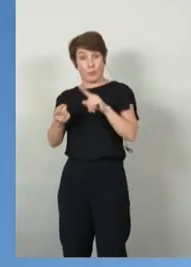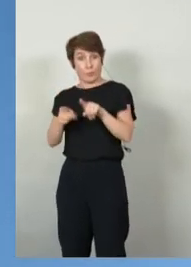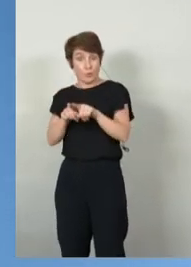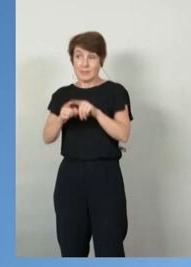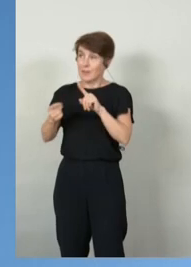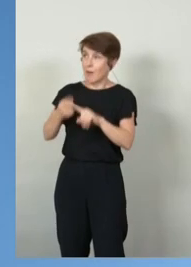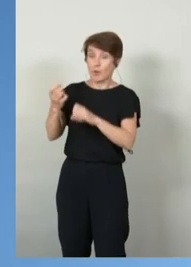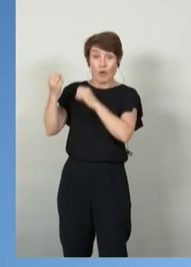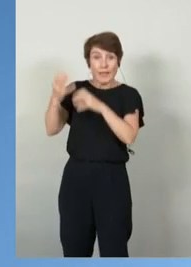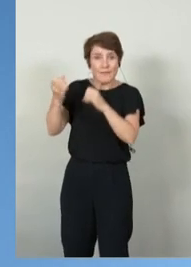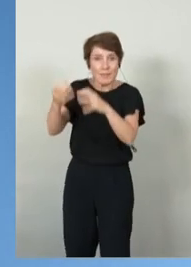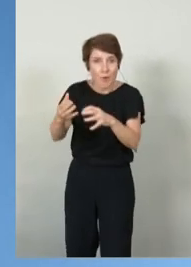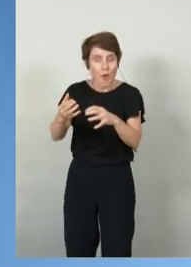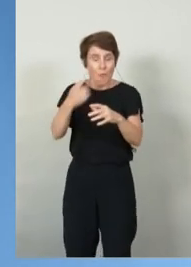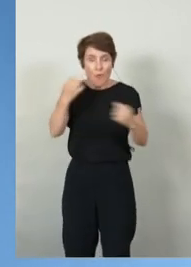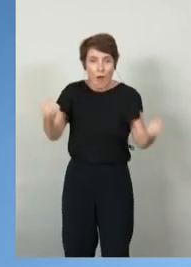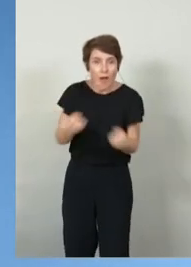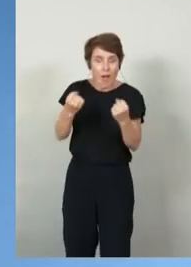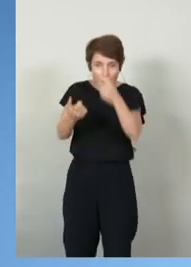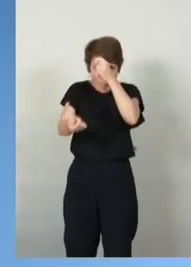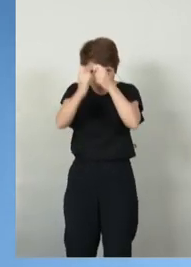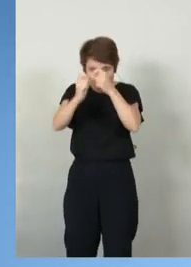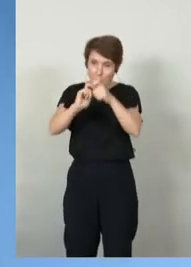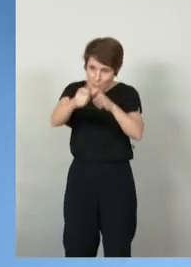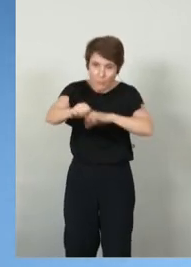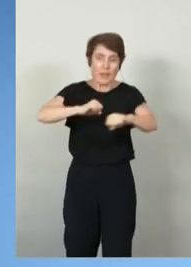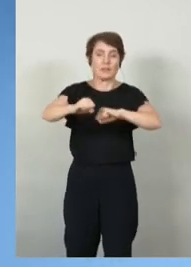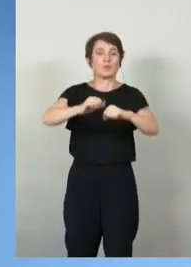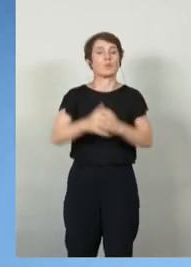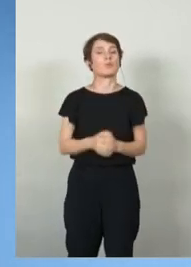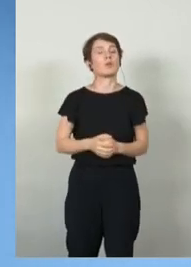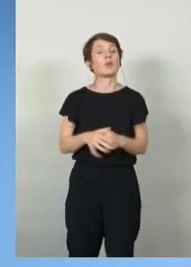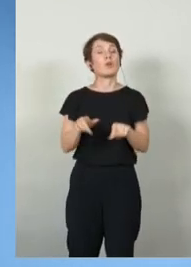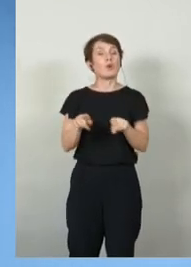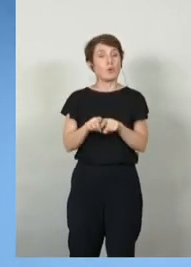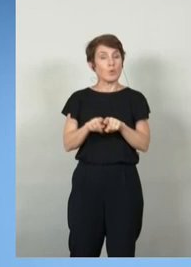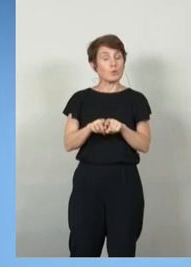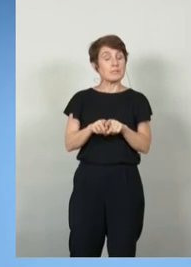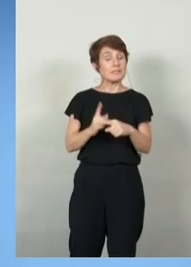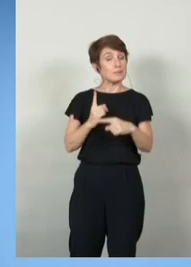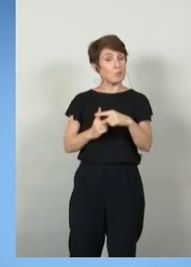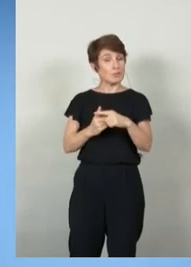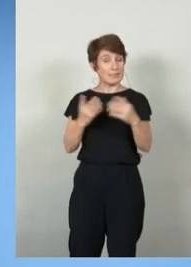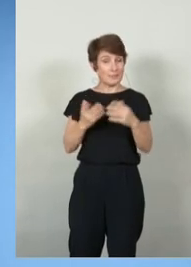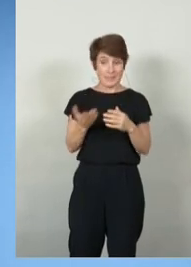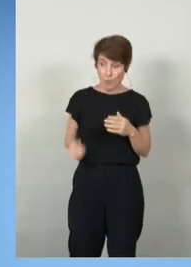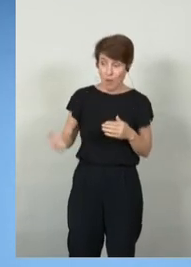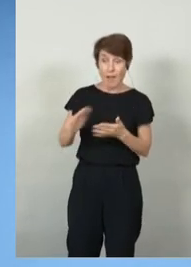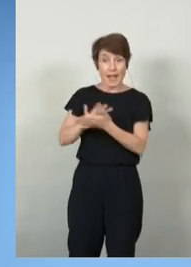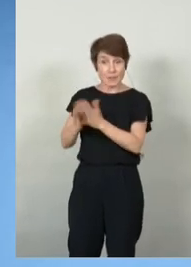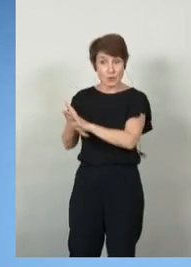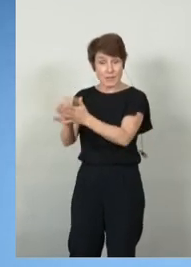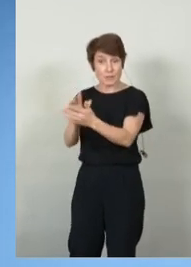préparer le passage à l'action et puis les éléments de Coup de pouce coup de pouce vert au niveau des secteurs associatifs et entreprises